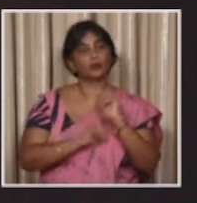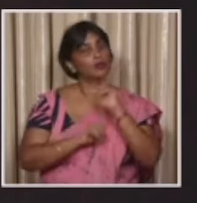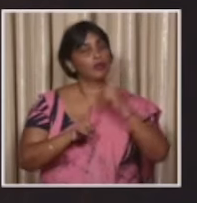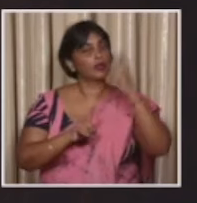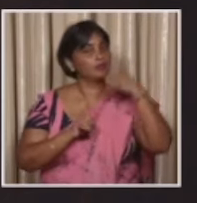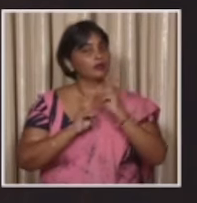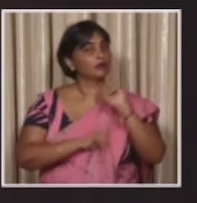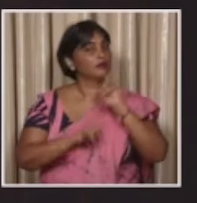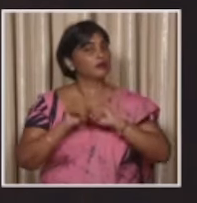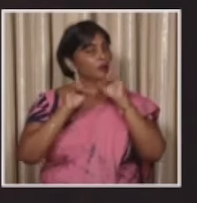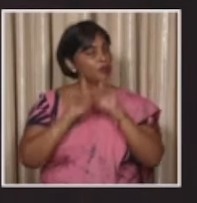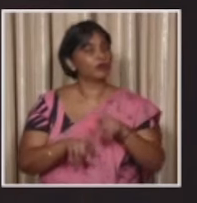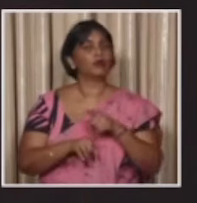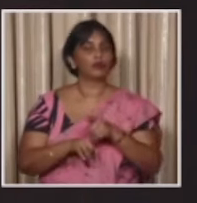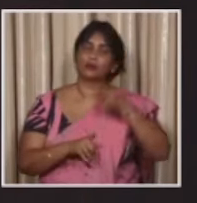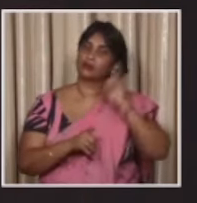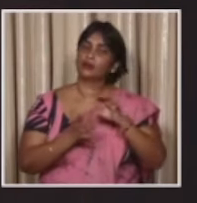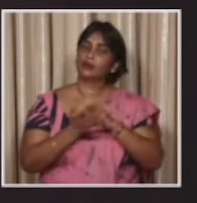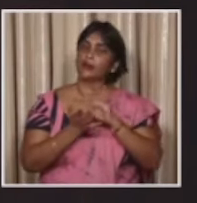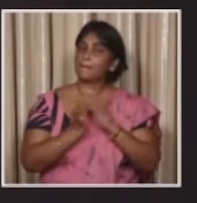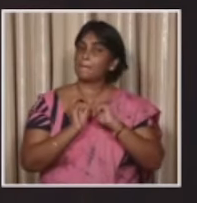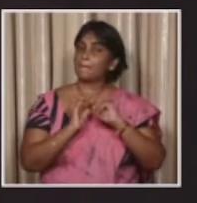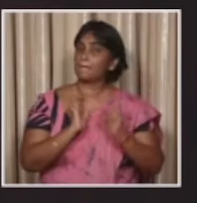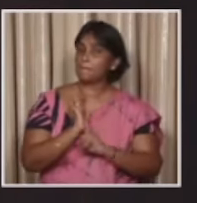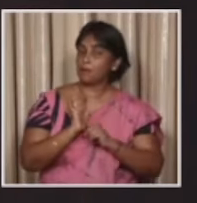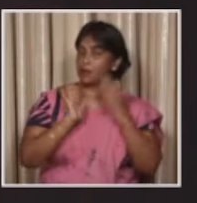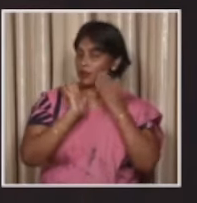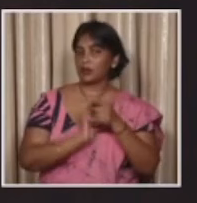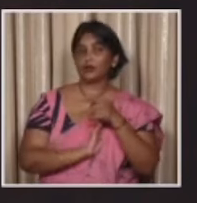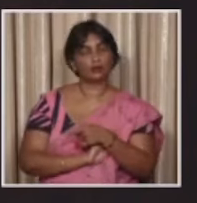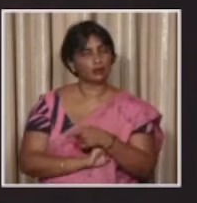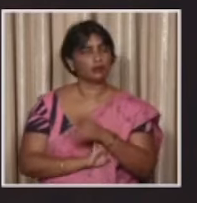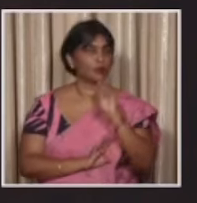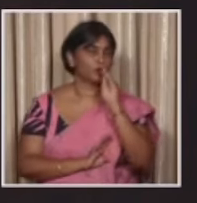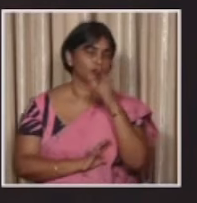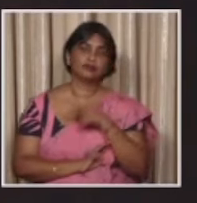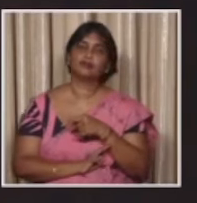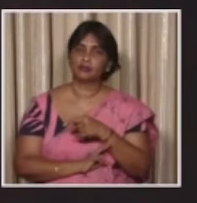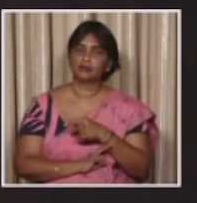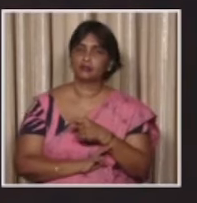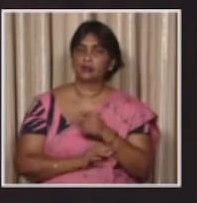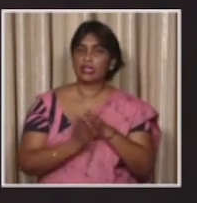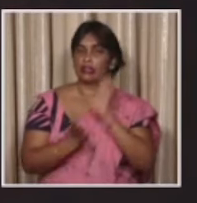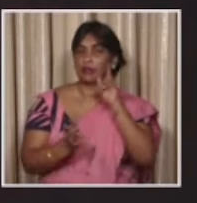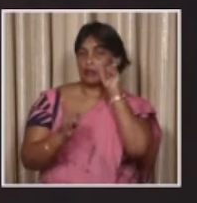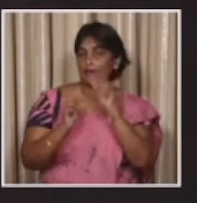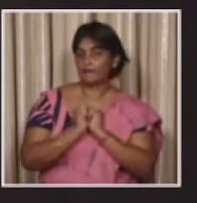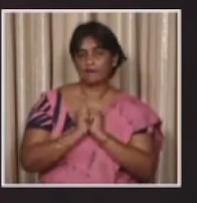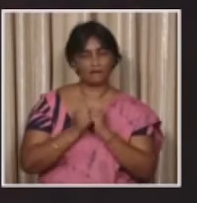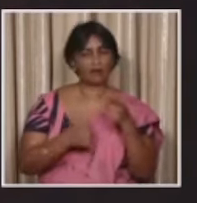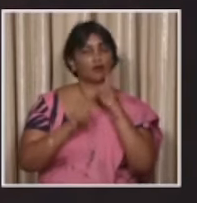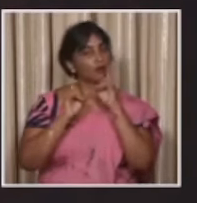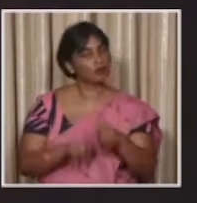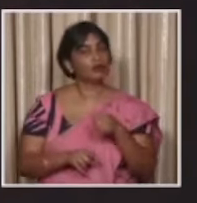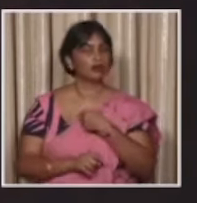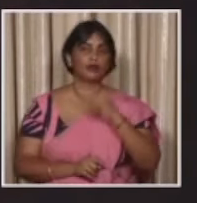2 වෙනි පාර්ලිමේන්තුවේ තියෙන සම්මත කරපු පනත් කතා කරගෙන මේ නිකන් බොරුවට කොරහයි කිඹුල්ලු දෙකල වැඩක් නැහැ. ඒ වගේ